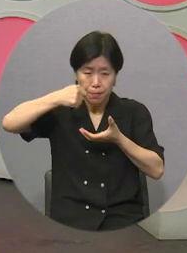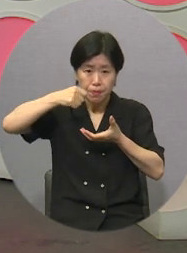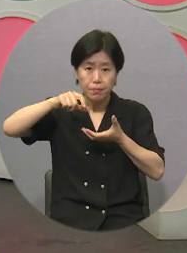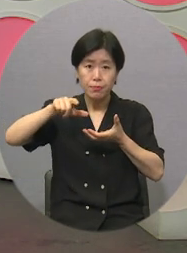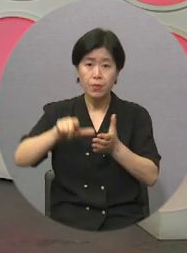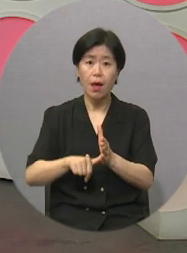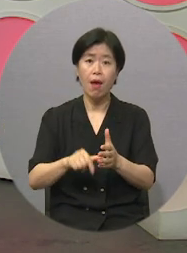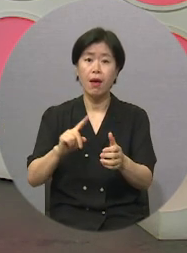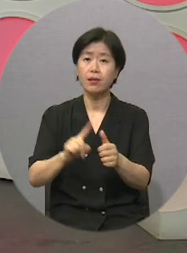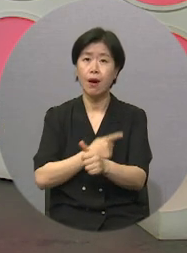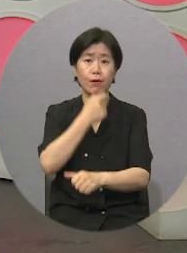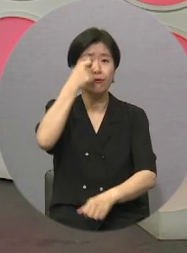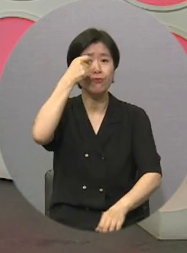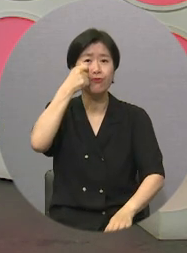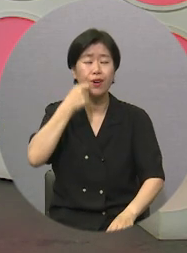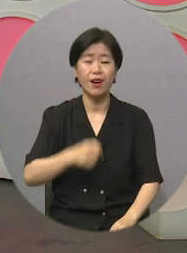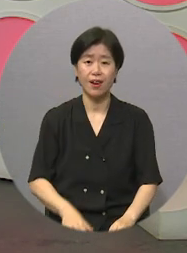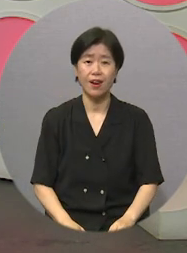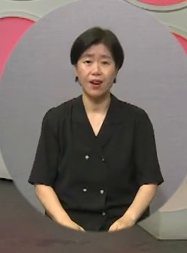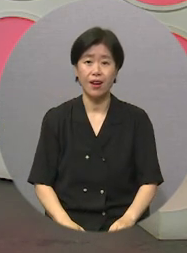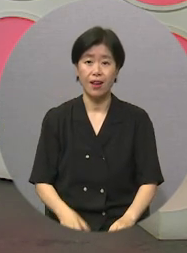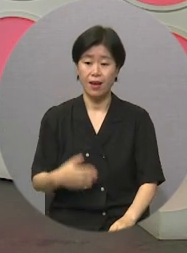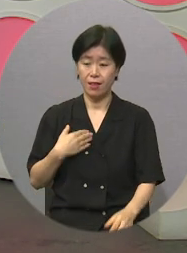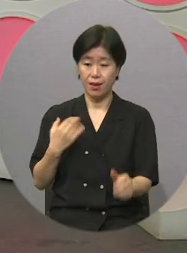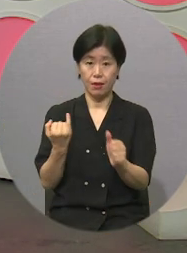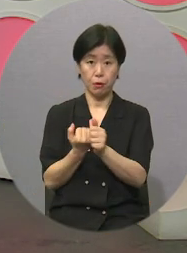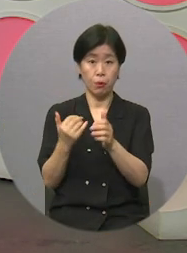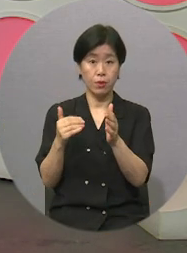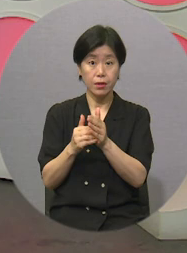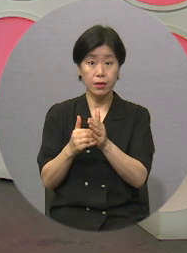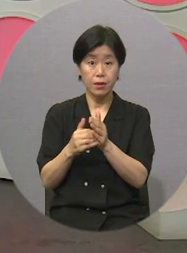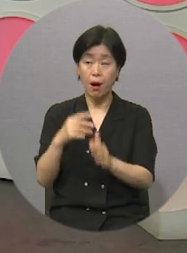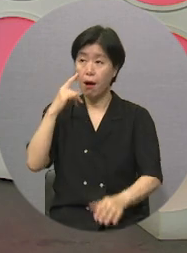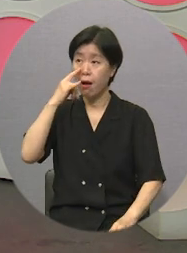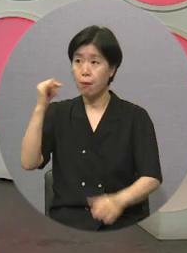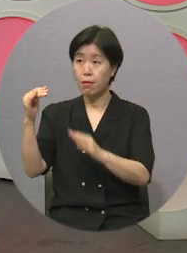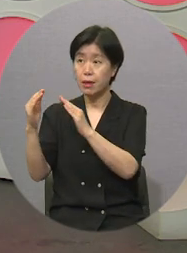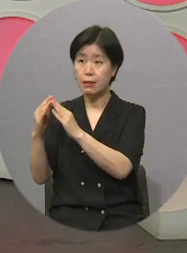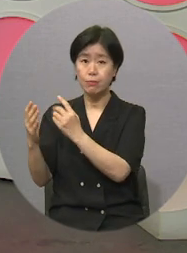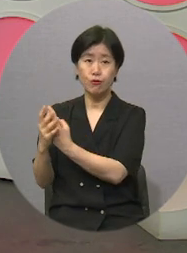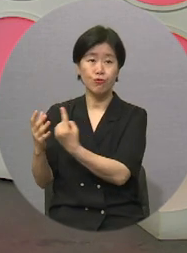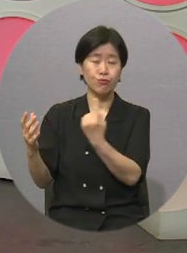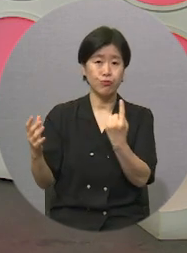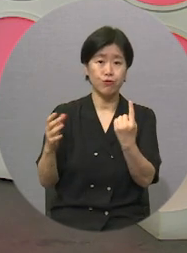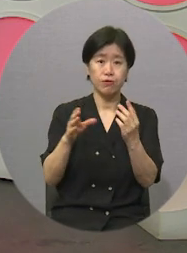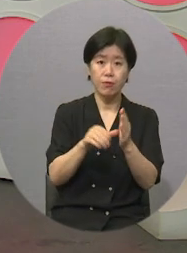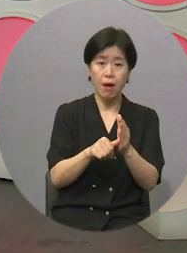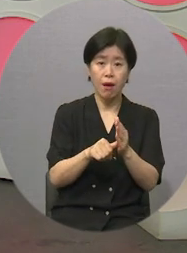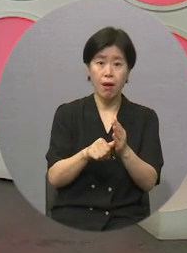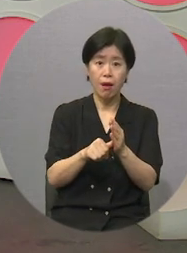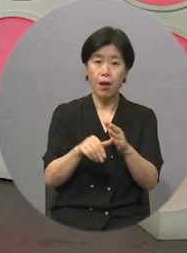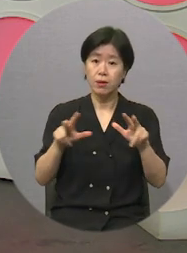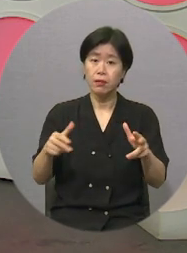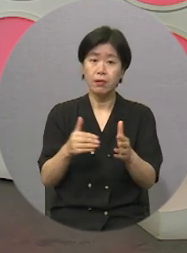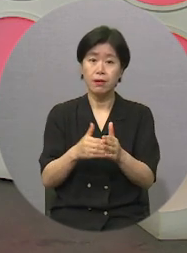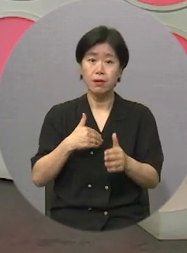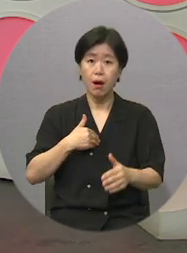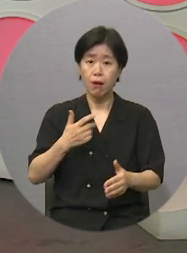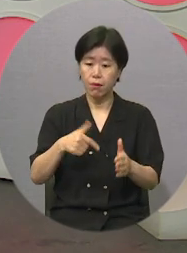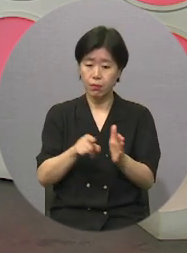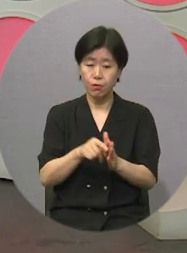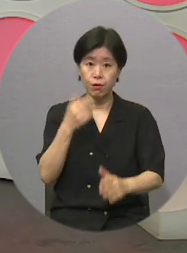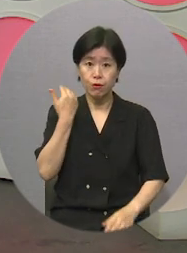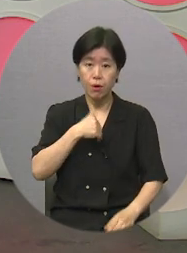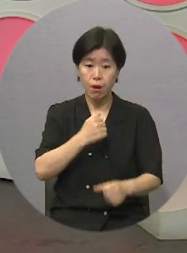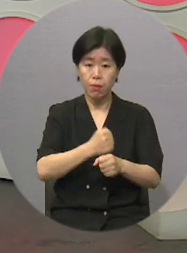같았습니다. 결혼하고 친정집을 떠난 후로 그 누구도 제게 밥을 차려주지 않았는데, 그것도 이렇게 이른